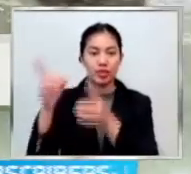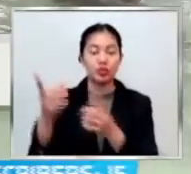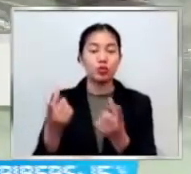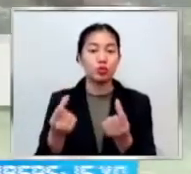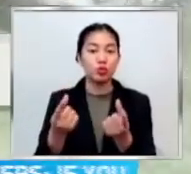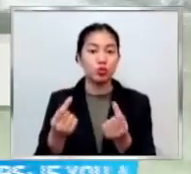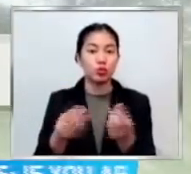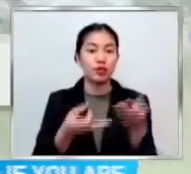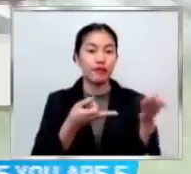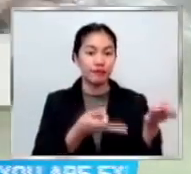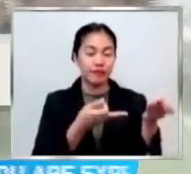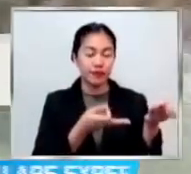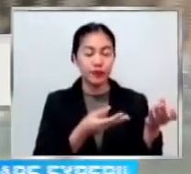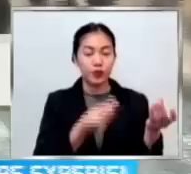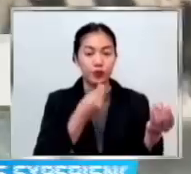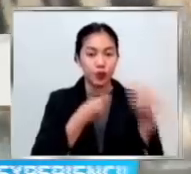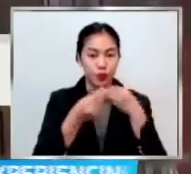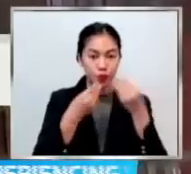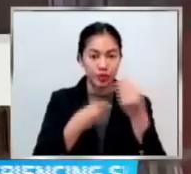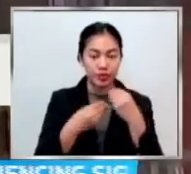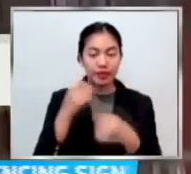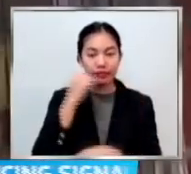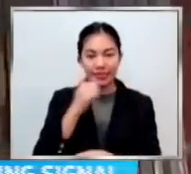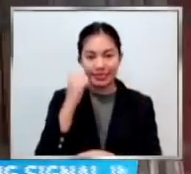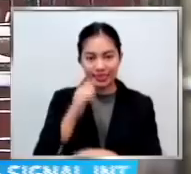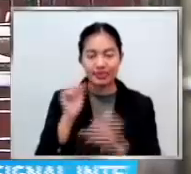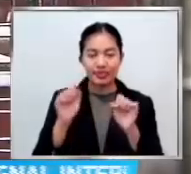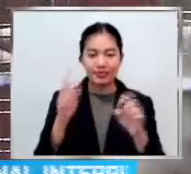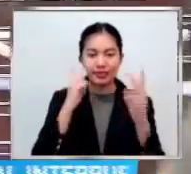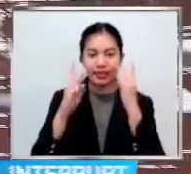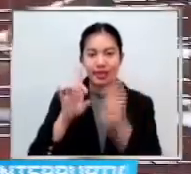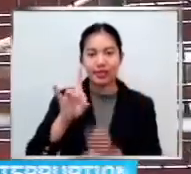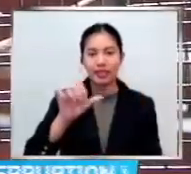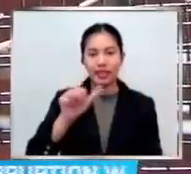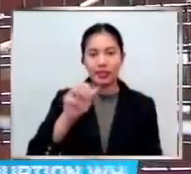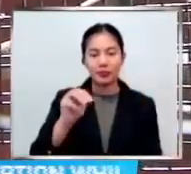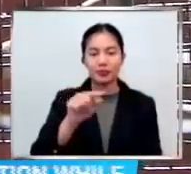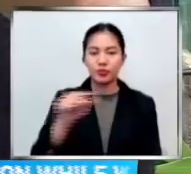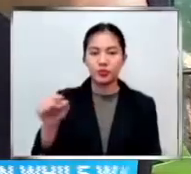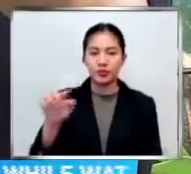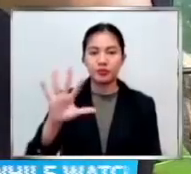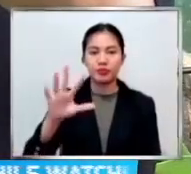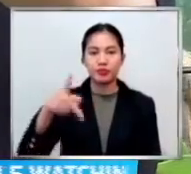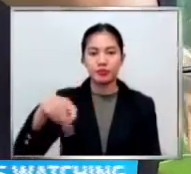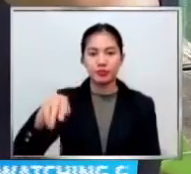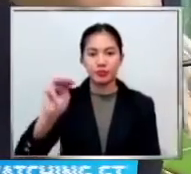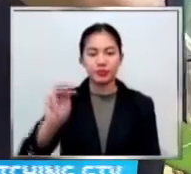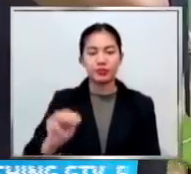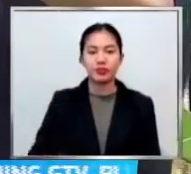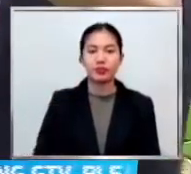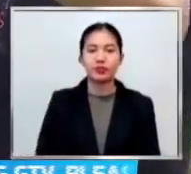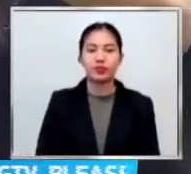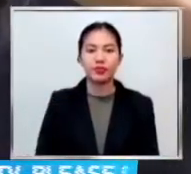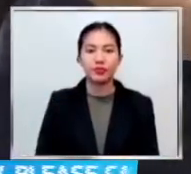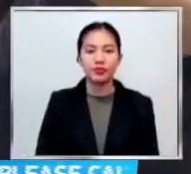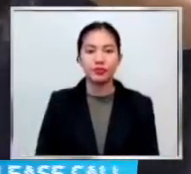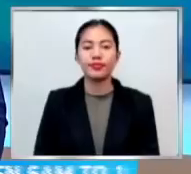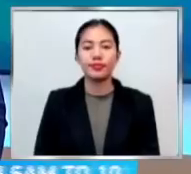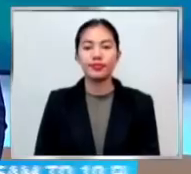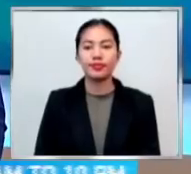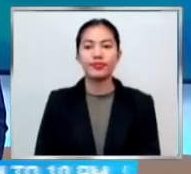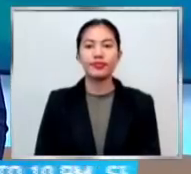Araw-araw mapapasyalan ng Malabon Zoo mula alas 8 ng umaga hanggang alas 5 ng hapon. Von Aquino, GMA